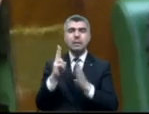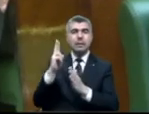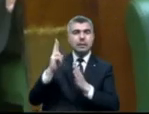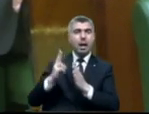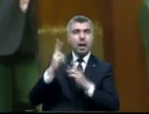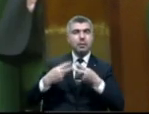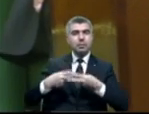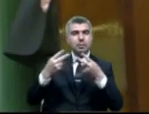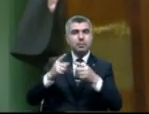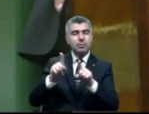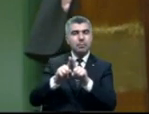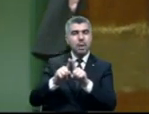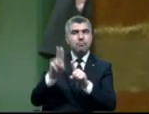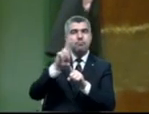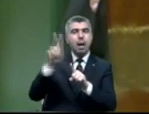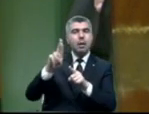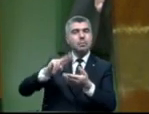انسجاما مع التوجيهات السامية